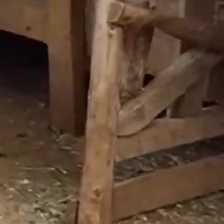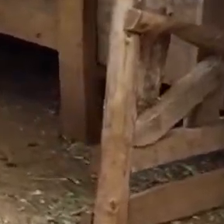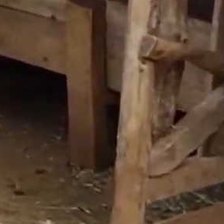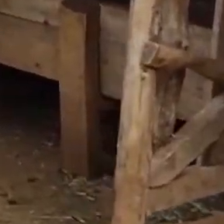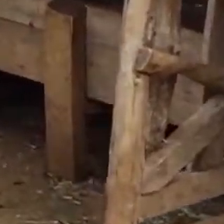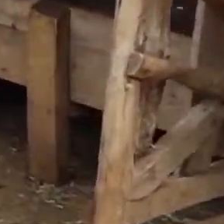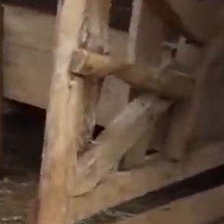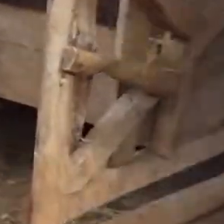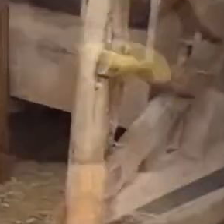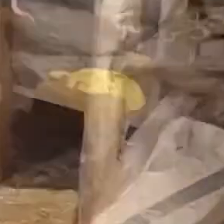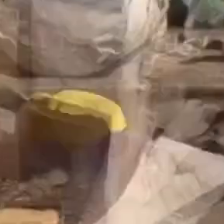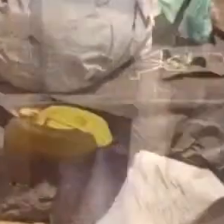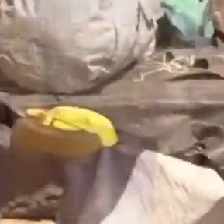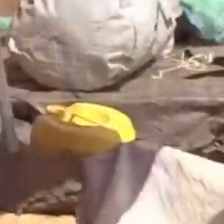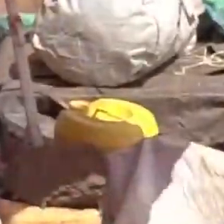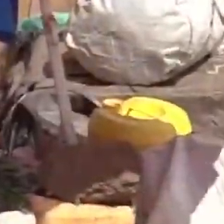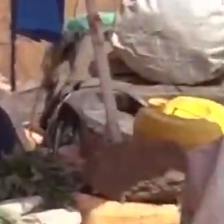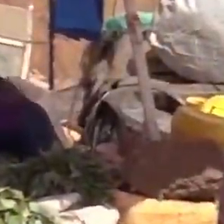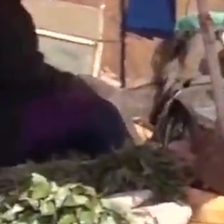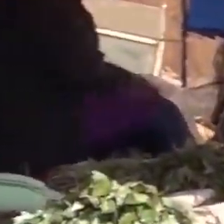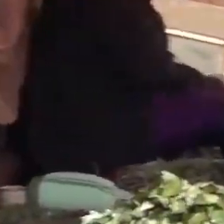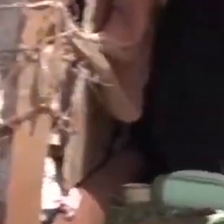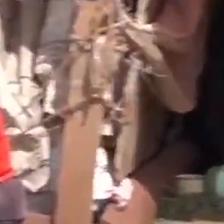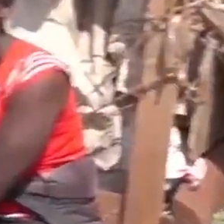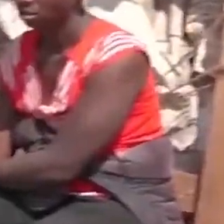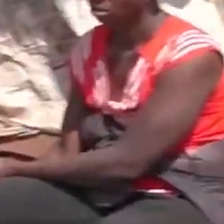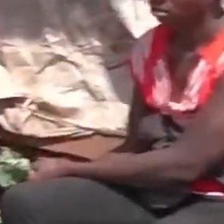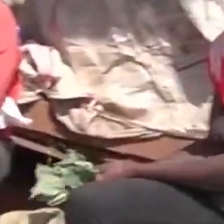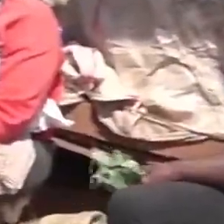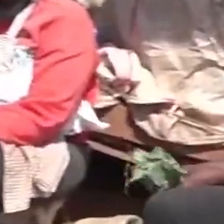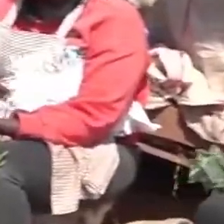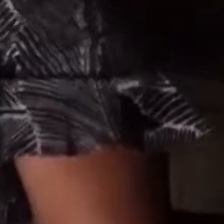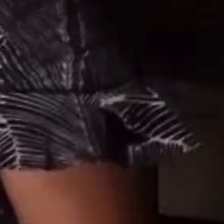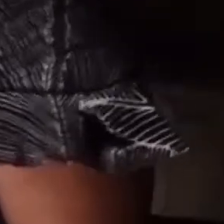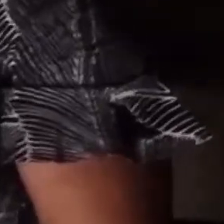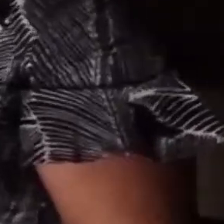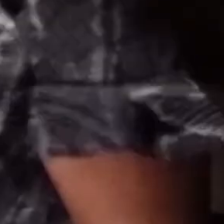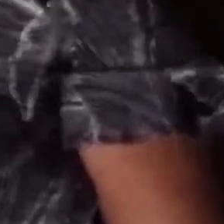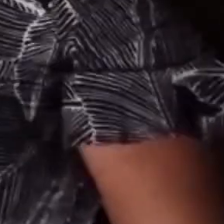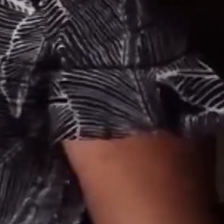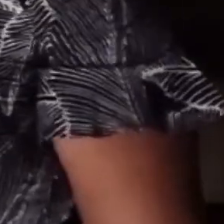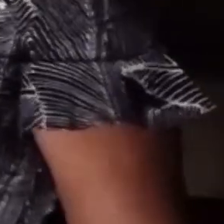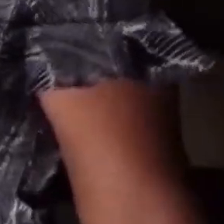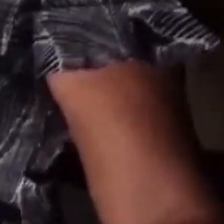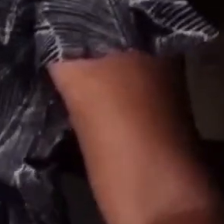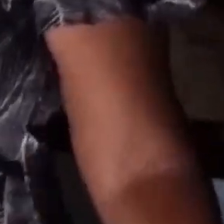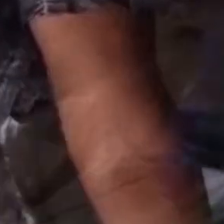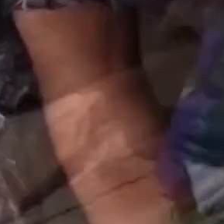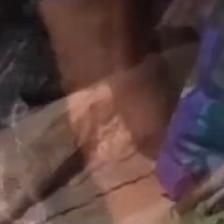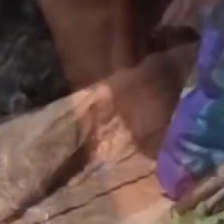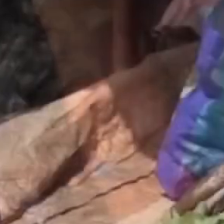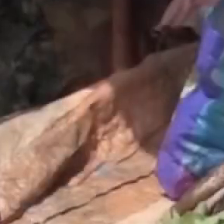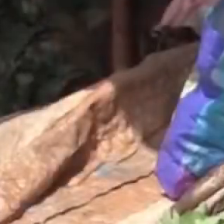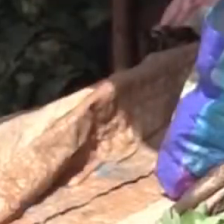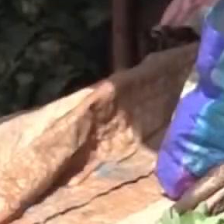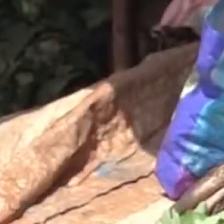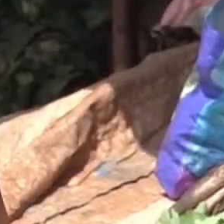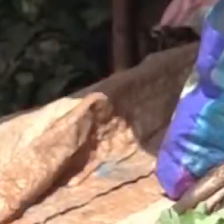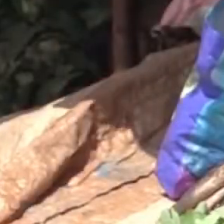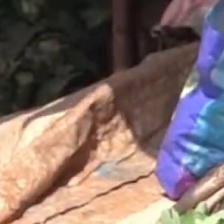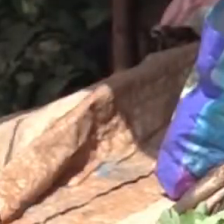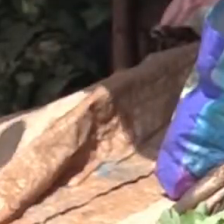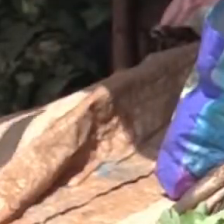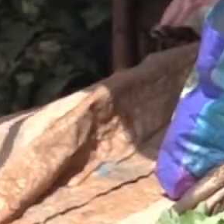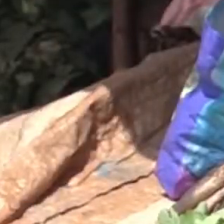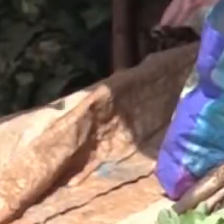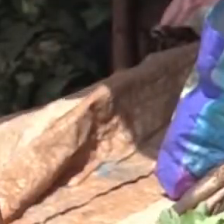shuka akawa tuzo. Ukakamavu wake, ukatii na kumfanya mwenye bidii. Kwa